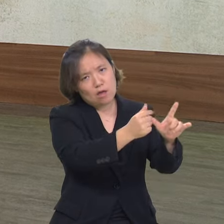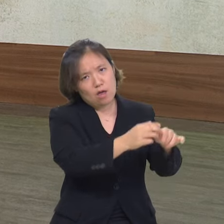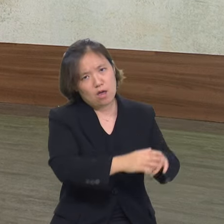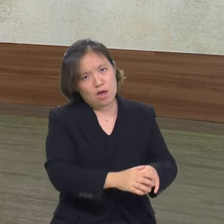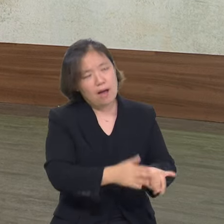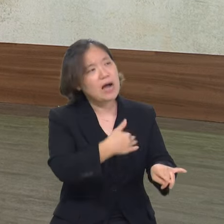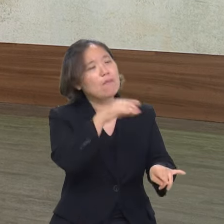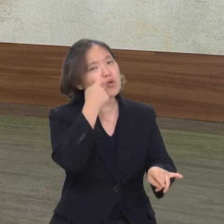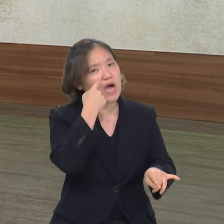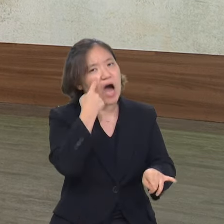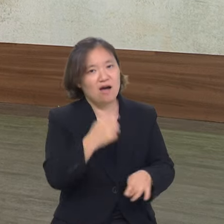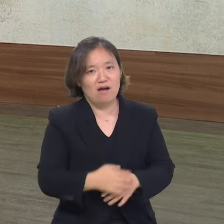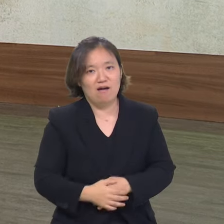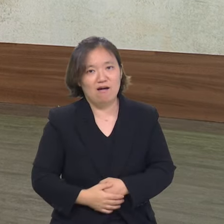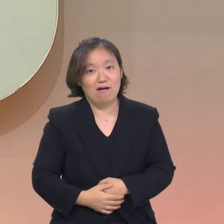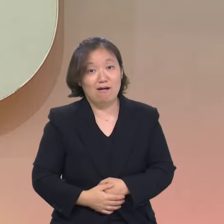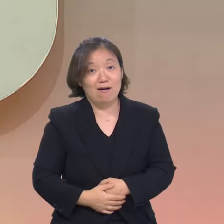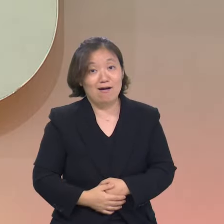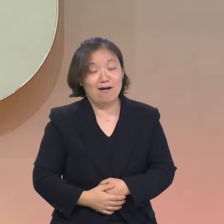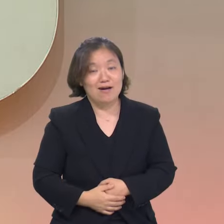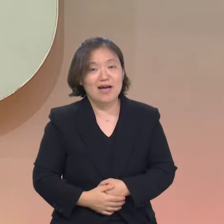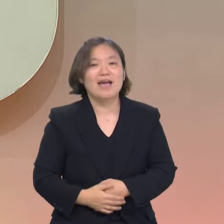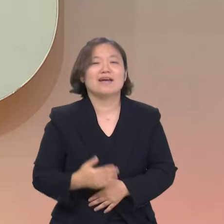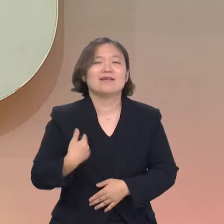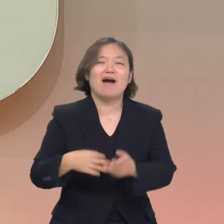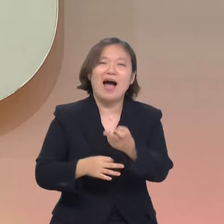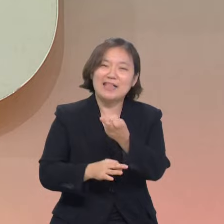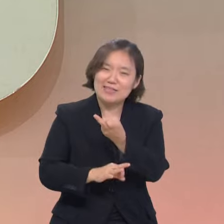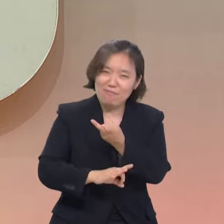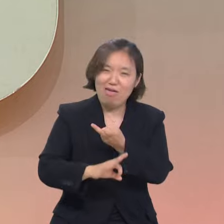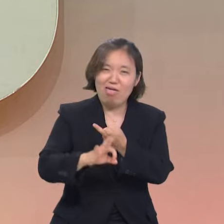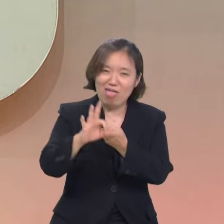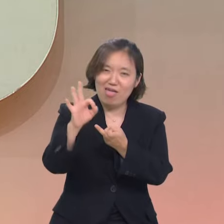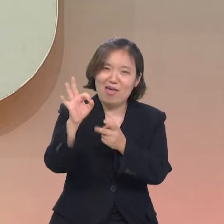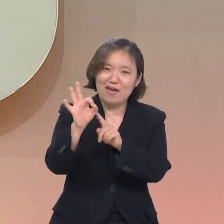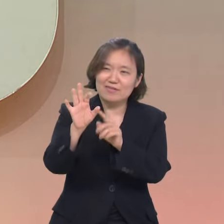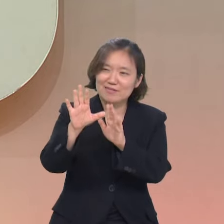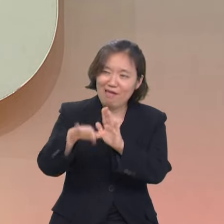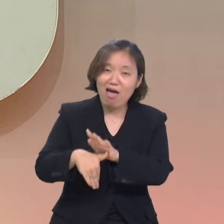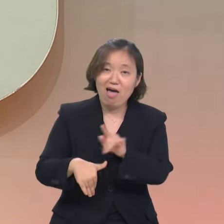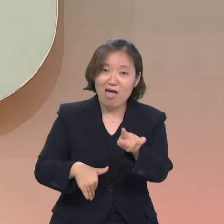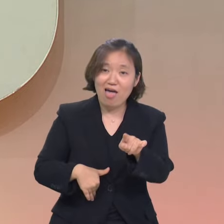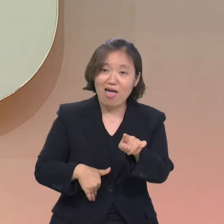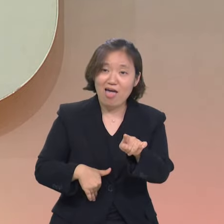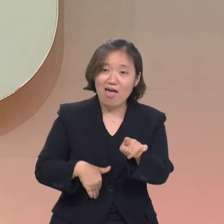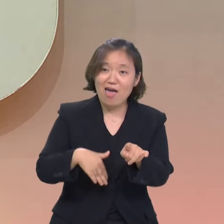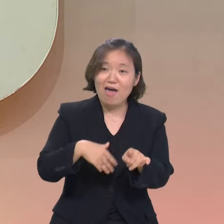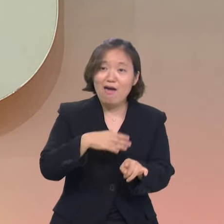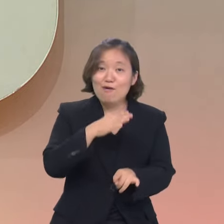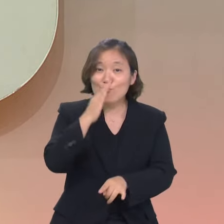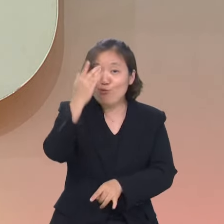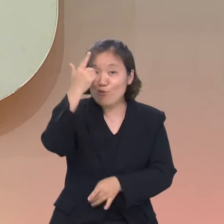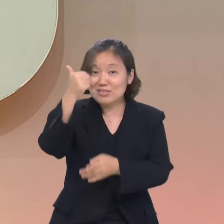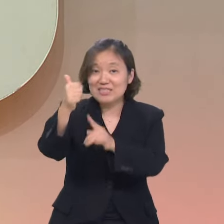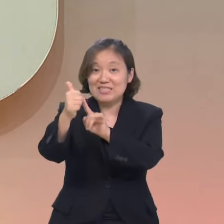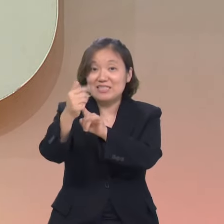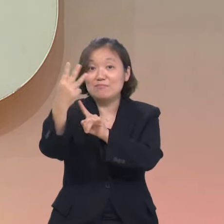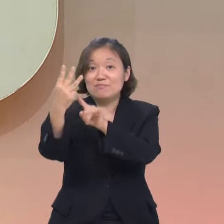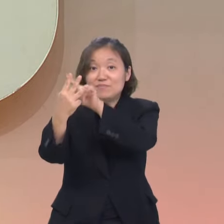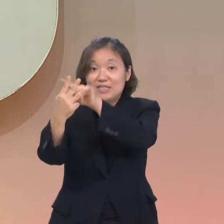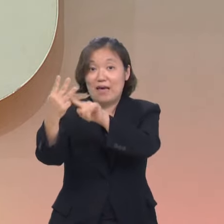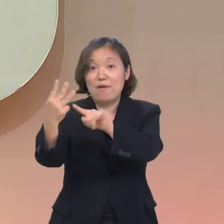아침에 가보자 해가지고 아침에가 뜨고 부랴부랴이 노스님 셋이